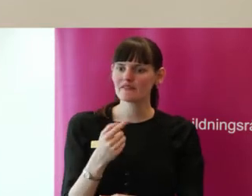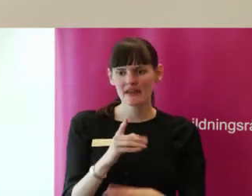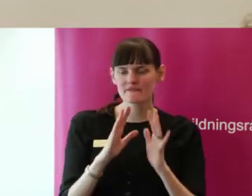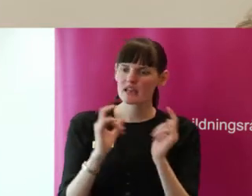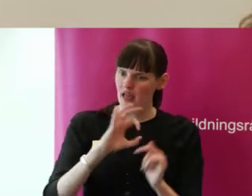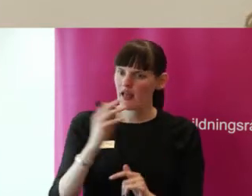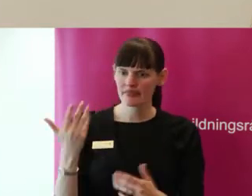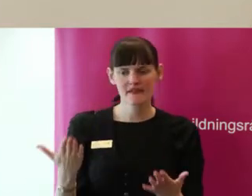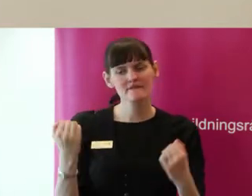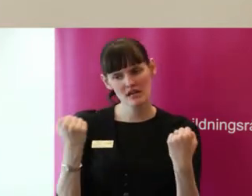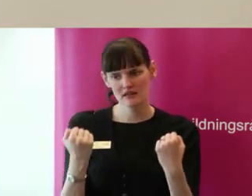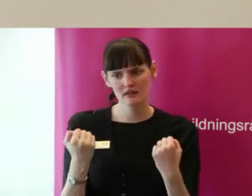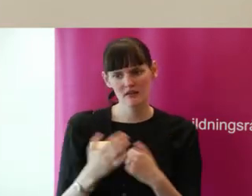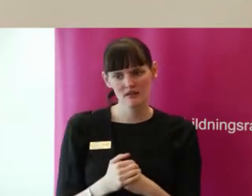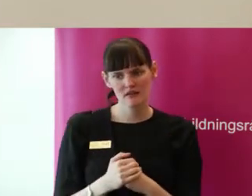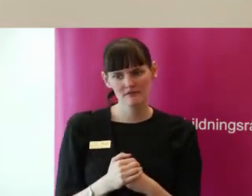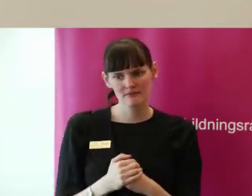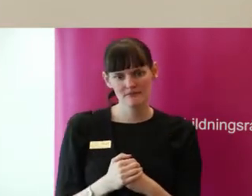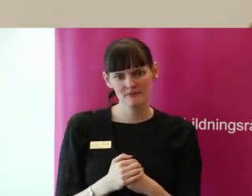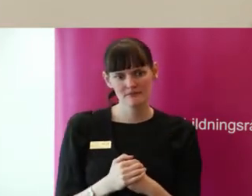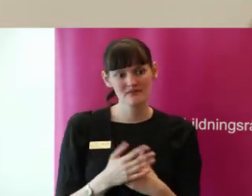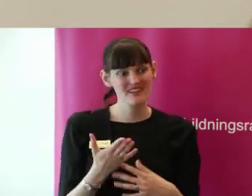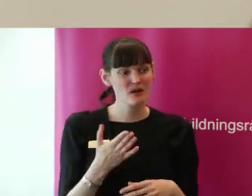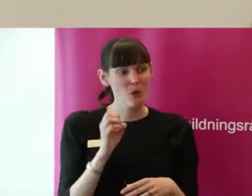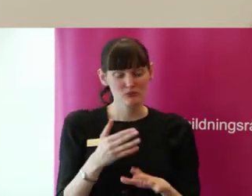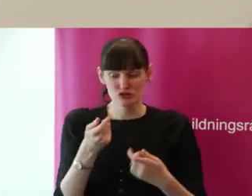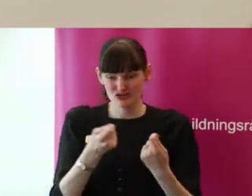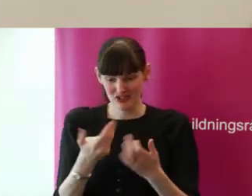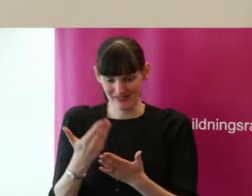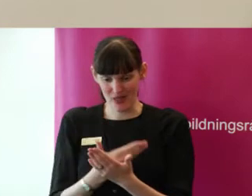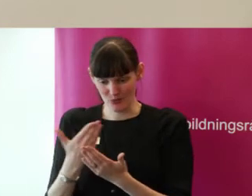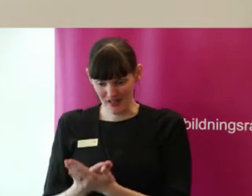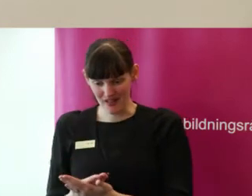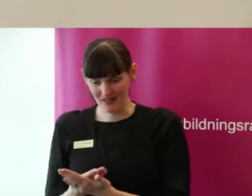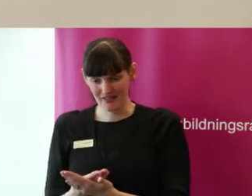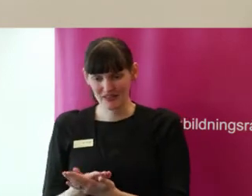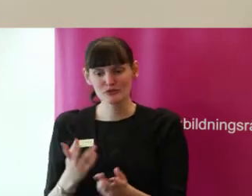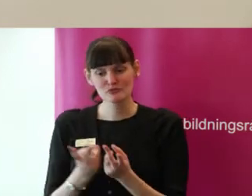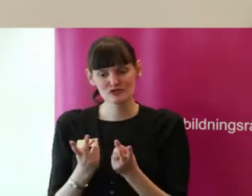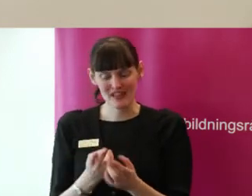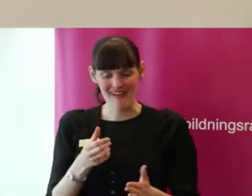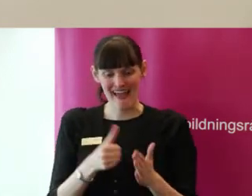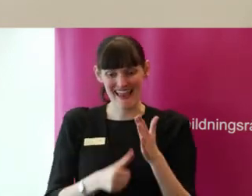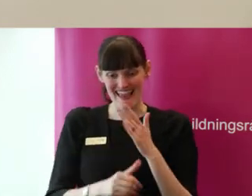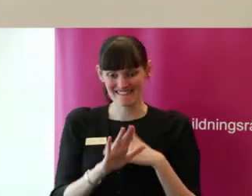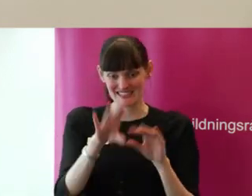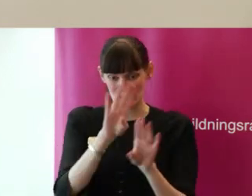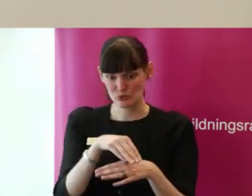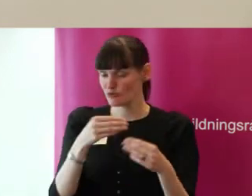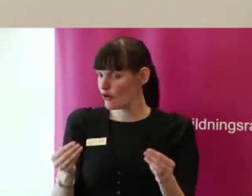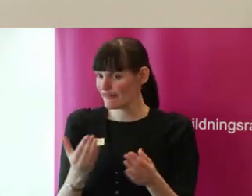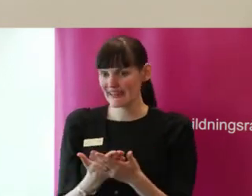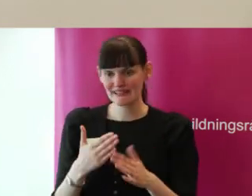viktig. I den andra styrningen nationellt så är ju progressionen, alltså den elevens resultat, bygger inte